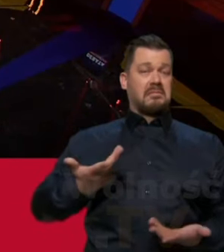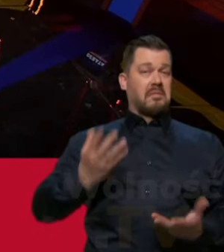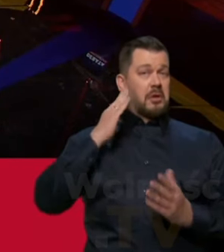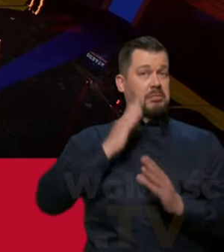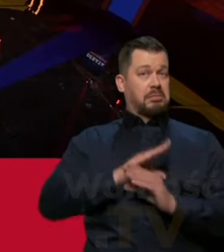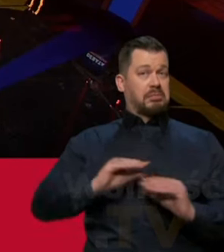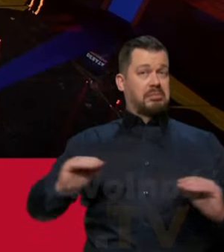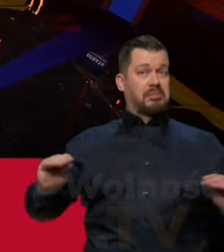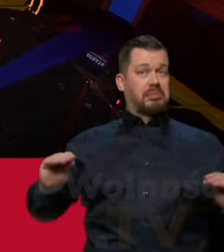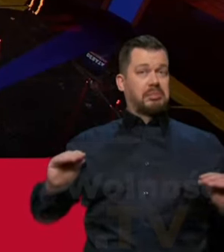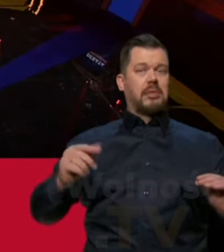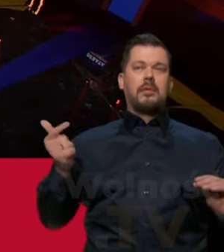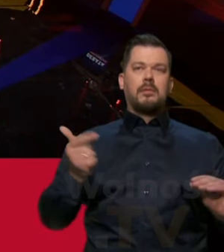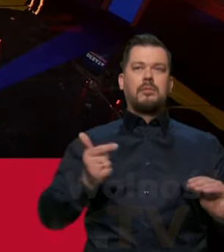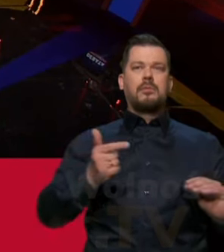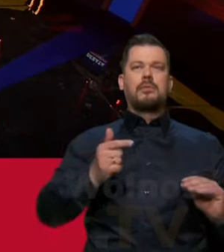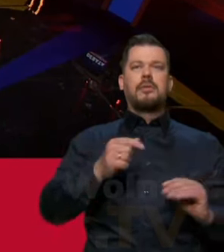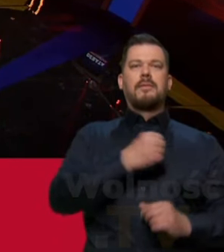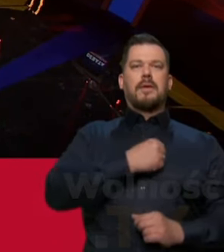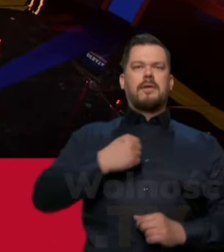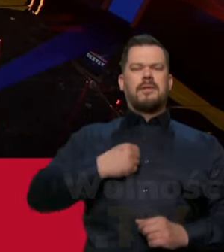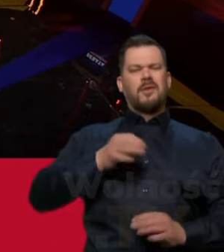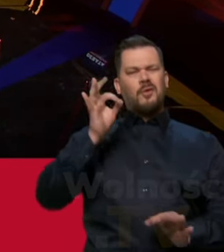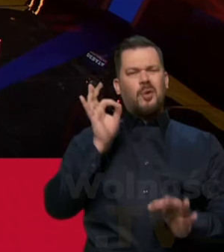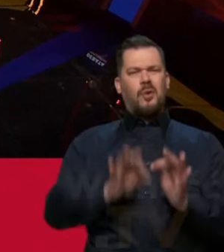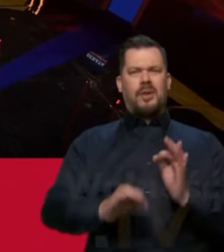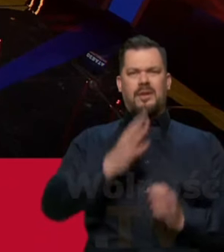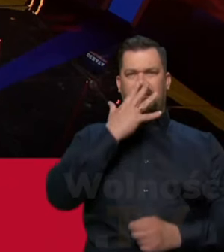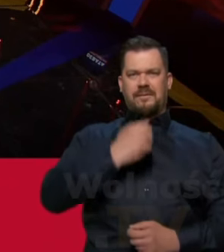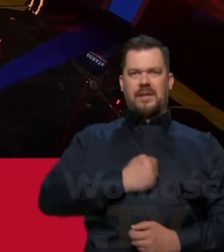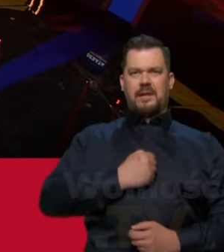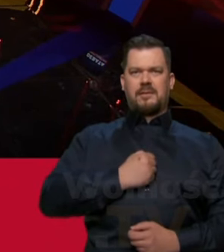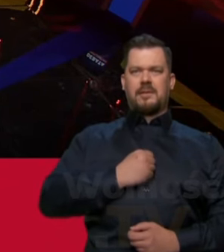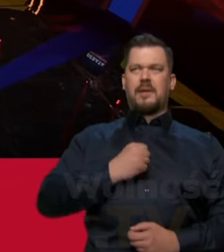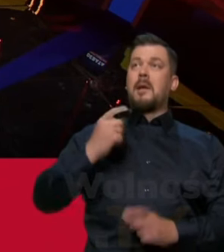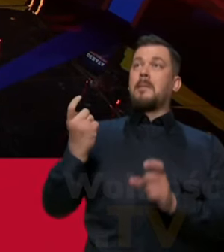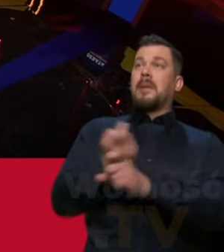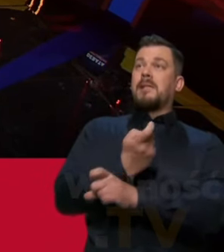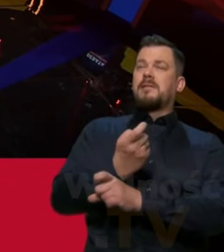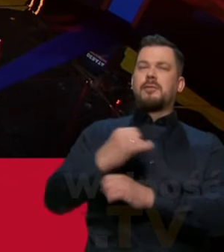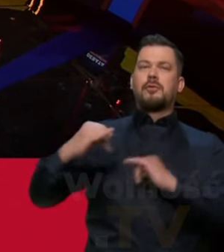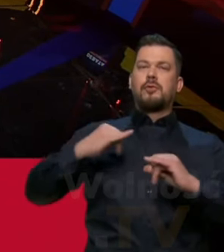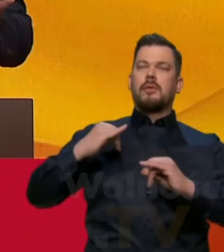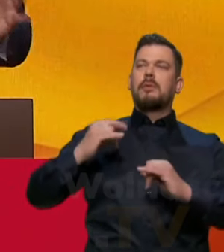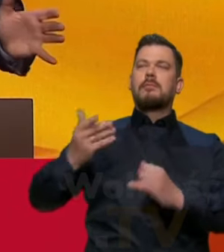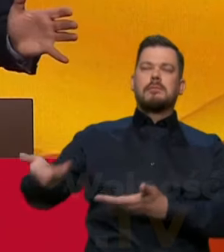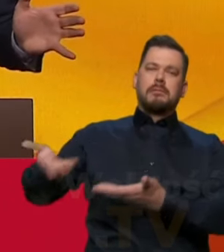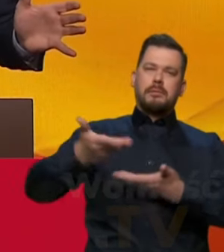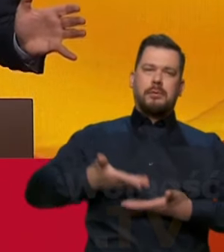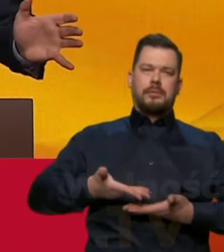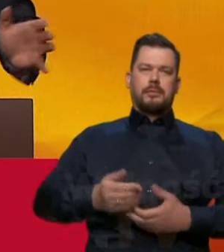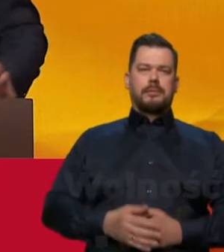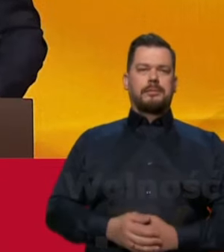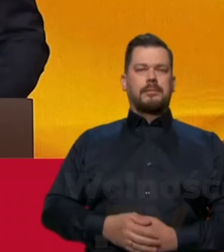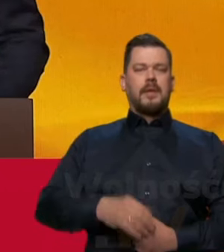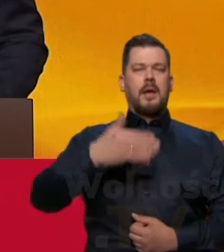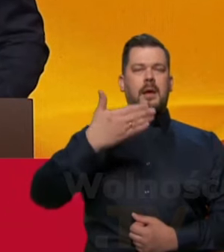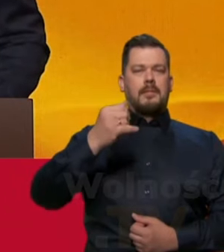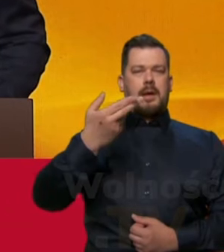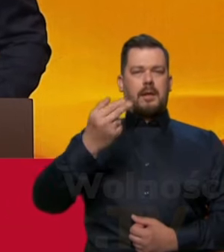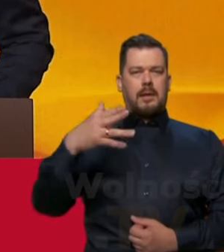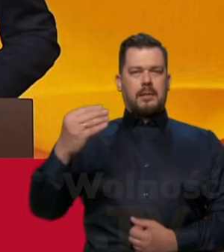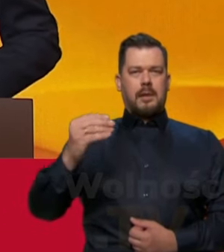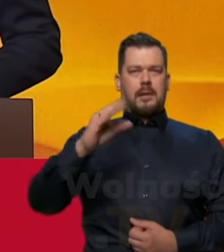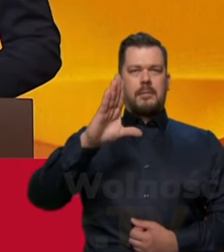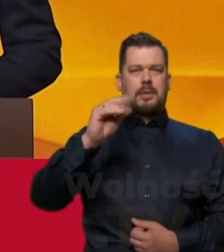o to, żeby z miasta płynęły jasne deklaracje z państwa, jasne deklaracje, jaki jest konkretnie plan. To wizja Magdaleny Biejat.